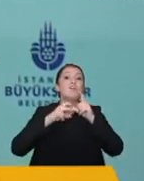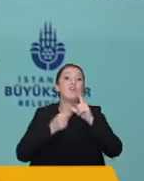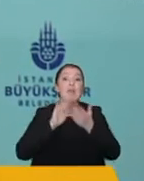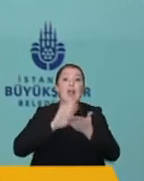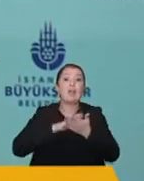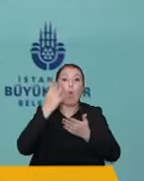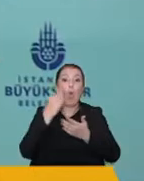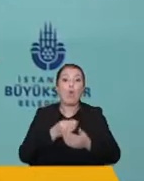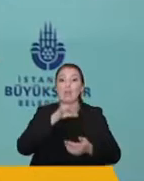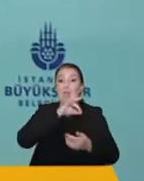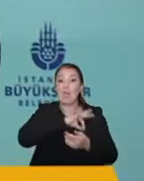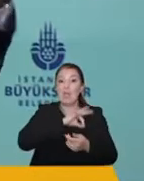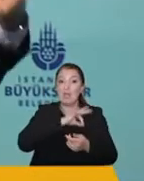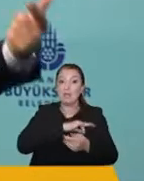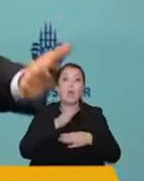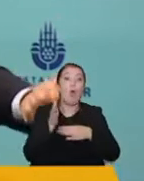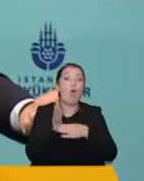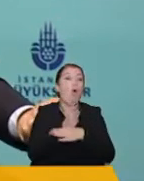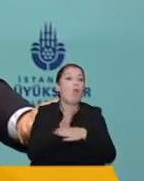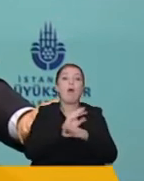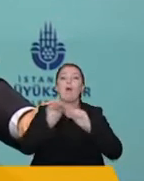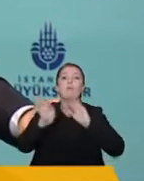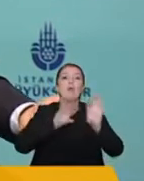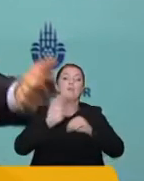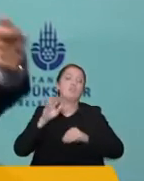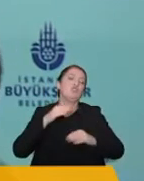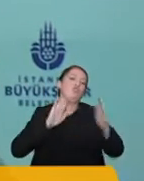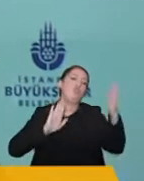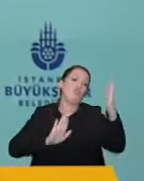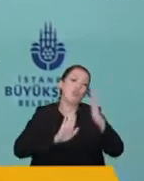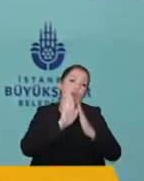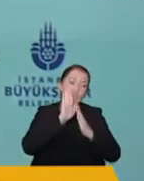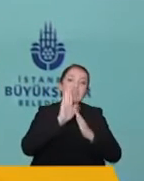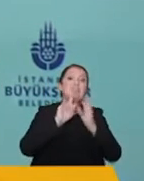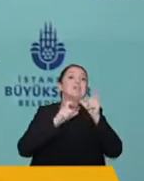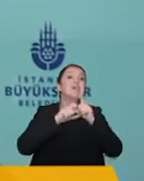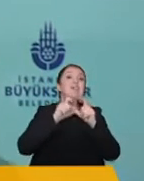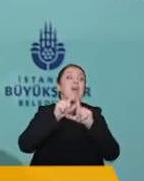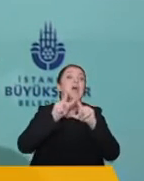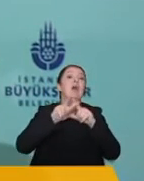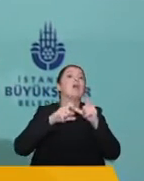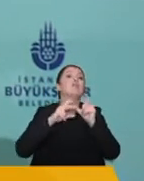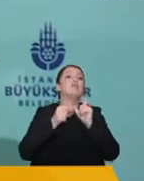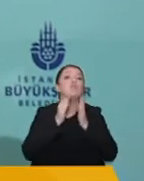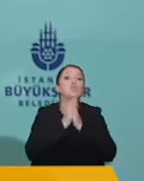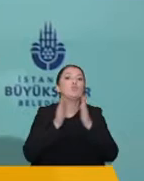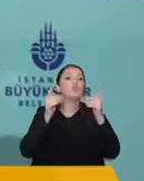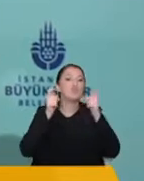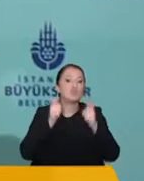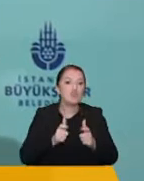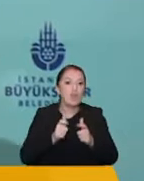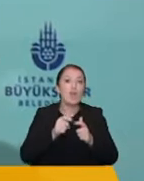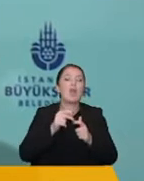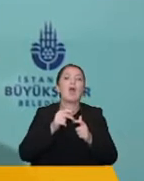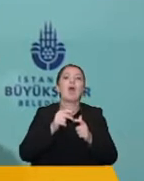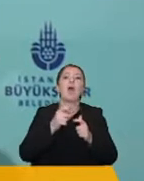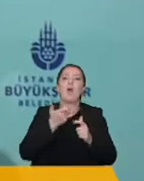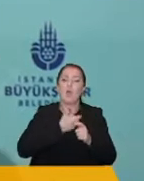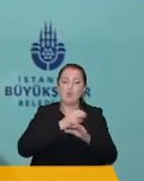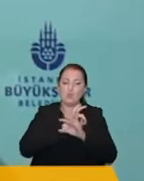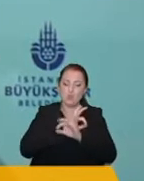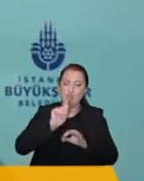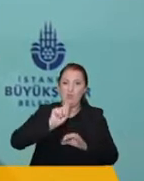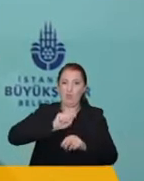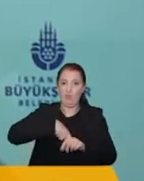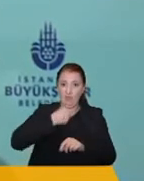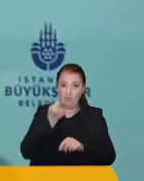elde edilen karın ortaklara dağıtılmasına karşıyız. İlk taştan büyük şehre usulsüz, hukuka